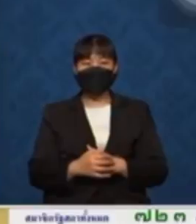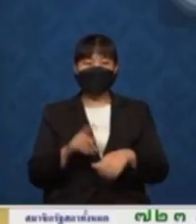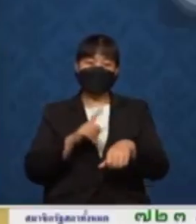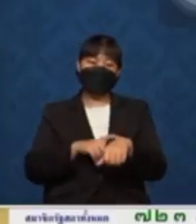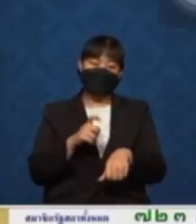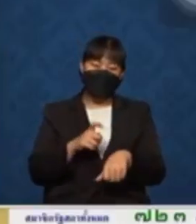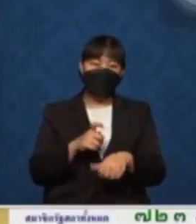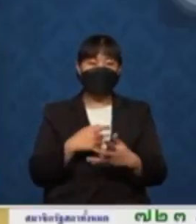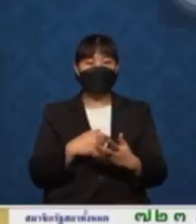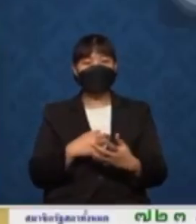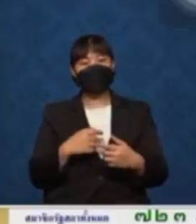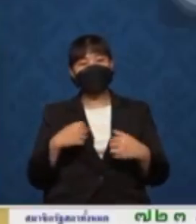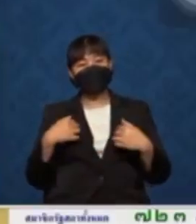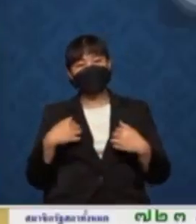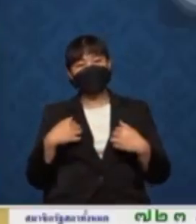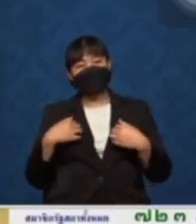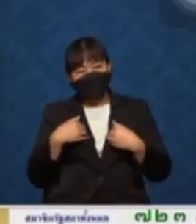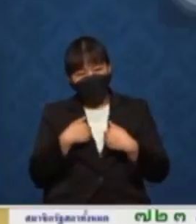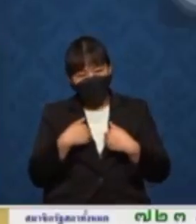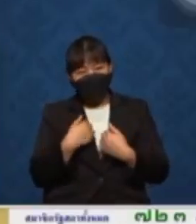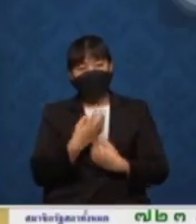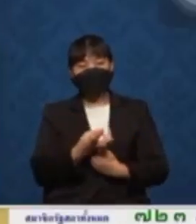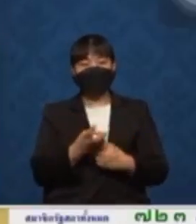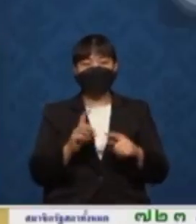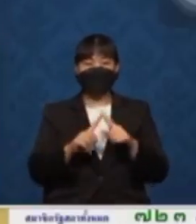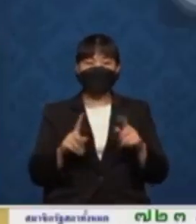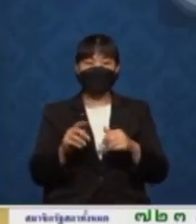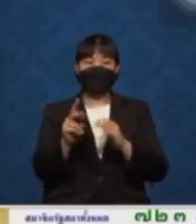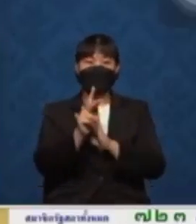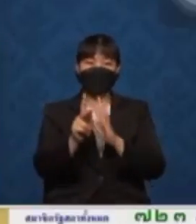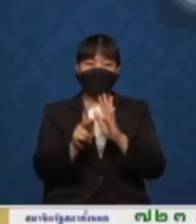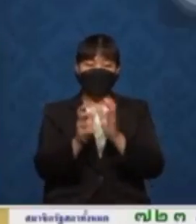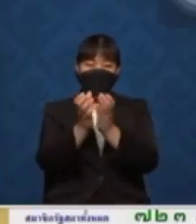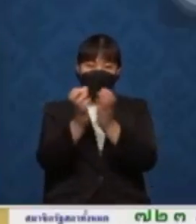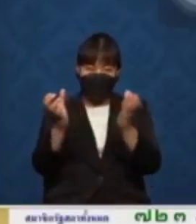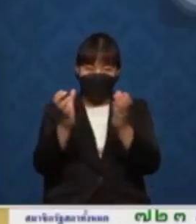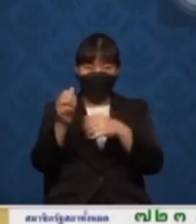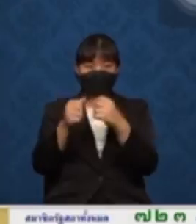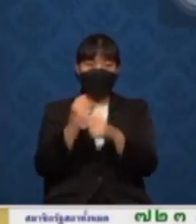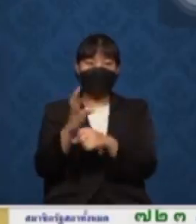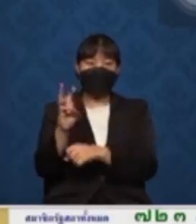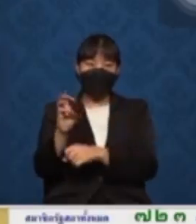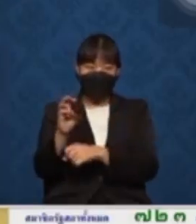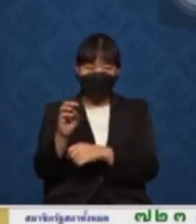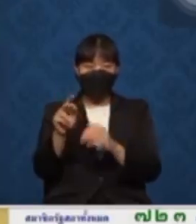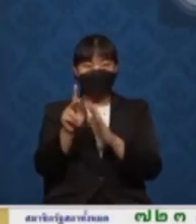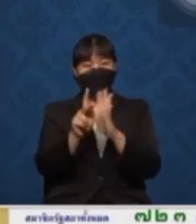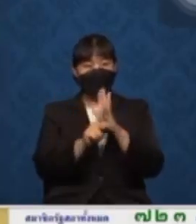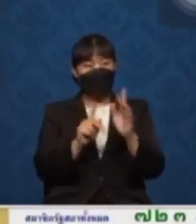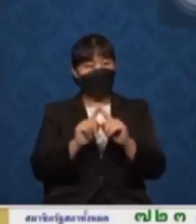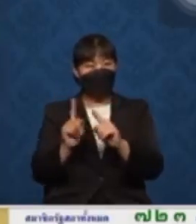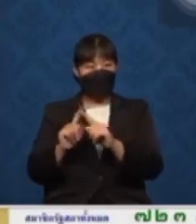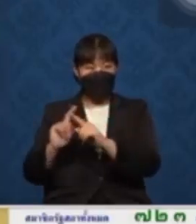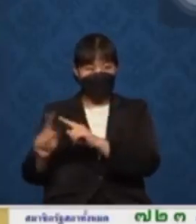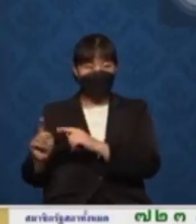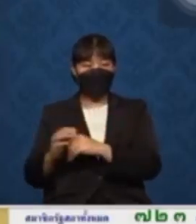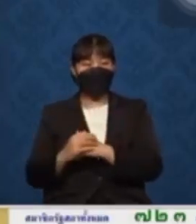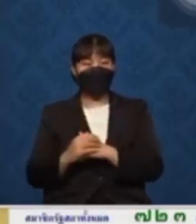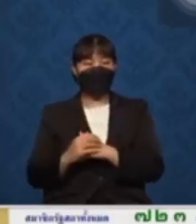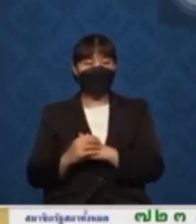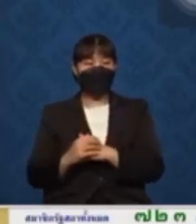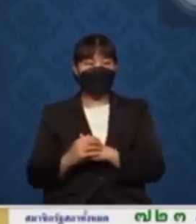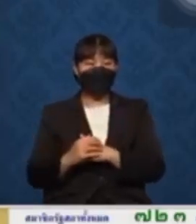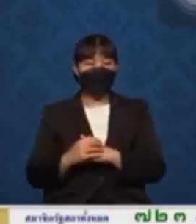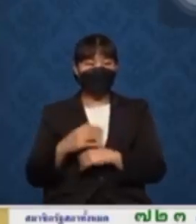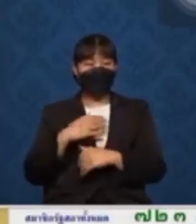ลาแต่สิ่งที่มันน่ากลัวกว่าคือการที่รัฐธรรมนูญฉบับ60และกฎหมายนั้นที่ตามมานั้นไปเปิดช่องครับให้เราสามาร